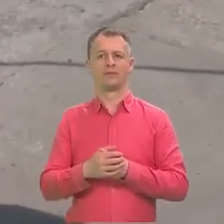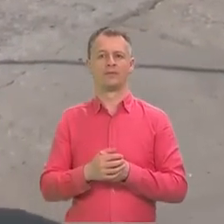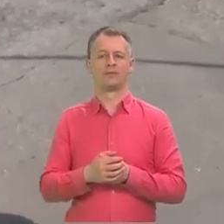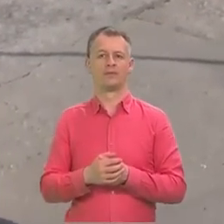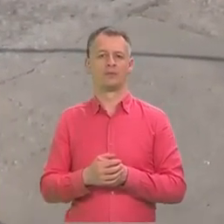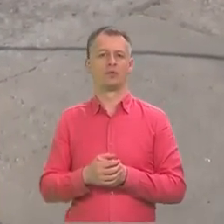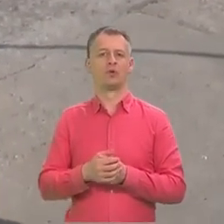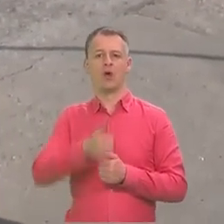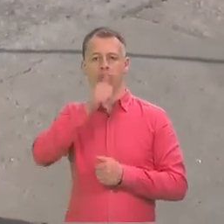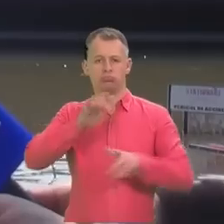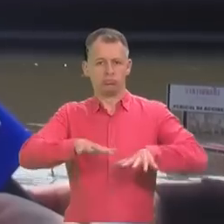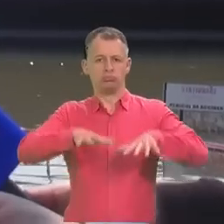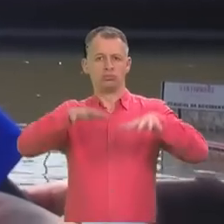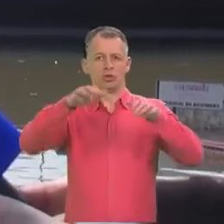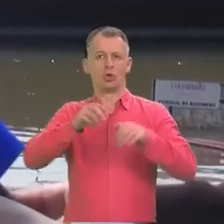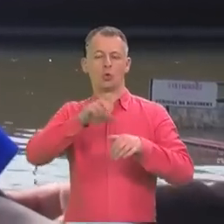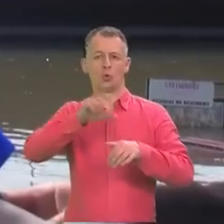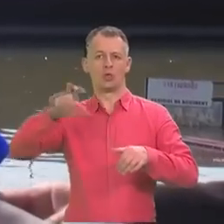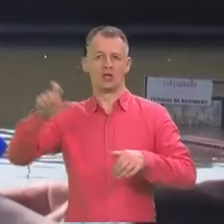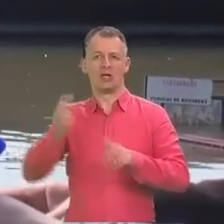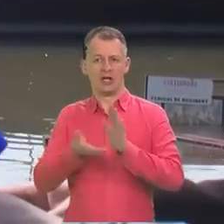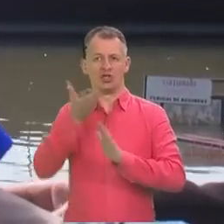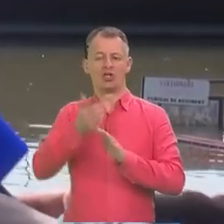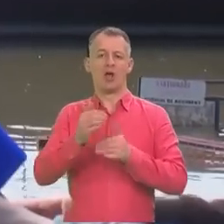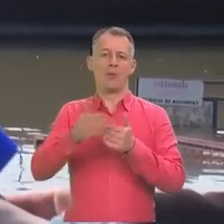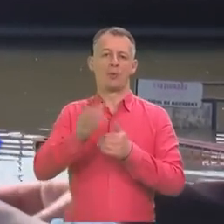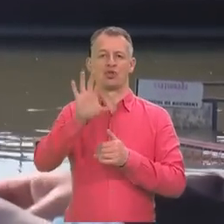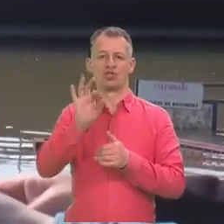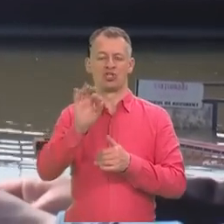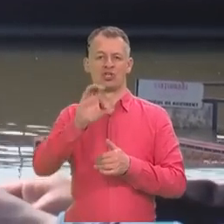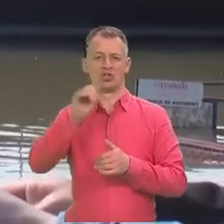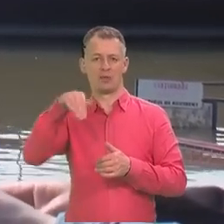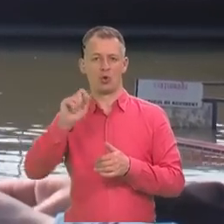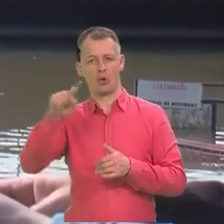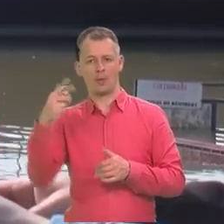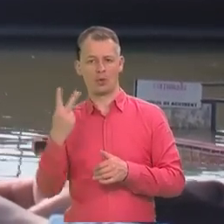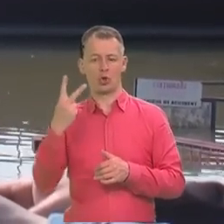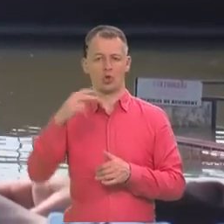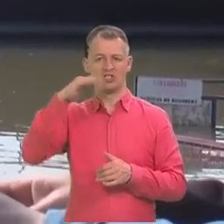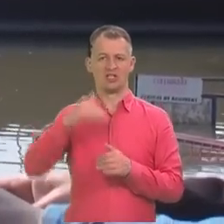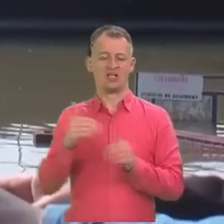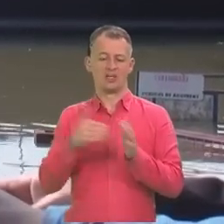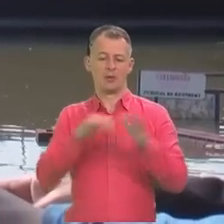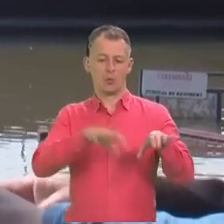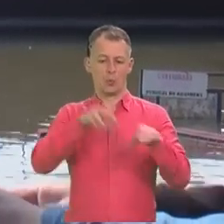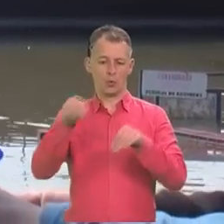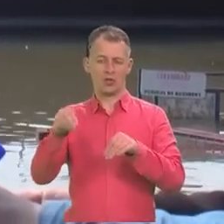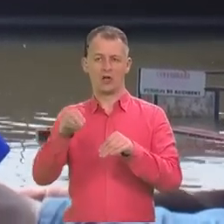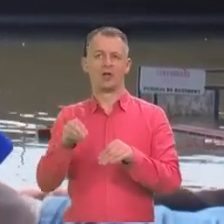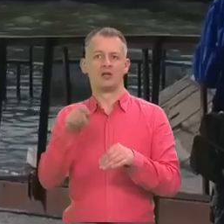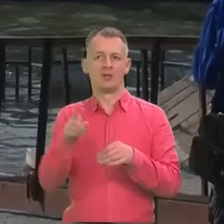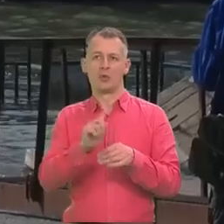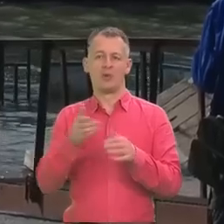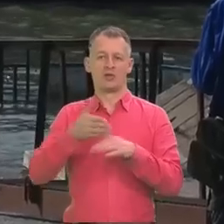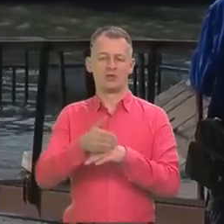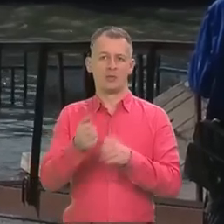Dunărea va crește în continuare și destul de repede, undeva la 50 de centimetri în următoarele două zile. Suntem nevoiți să mutăm pentru a nu mai trece autovehiculele prin apă.